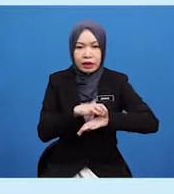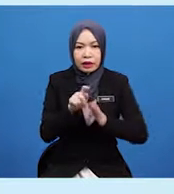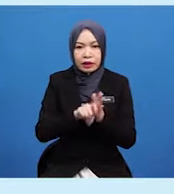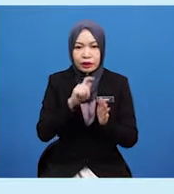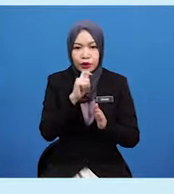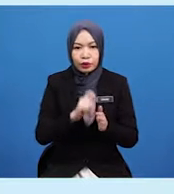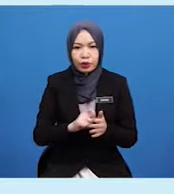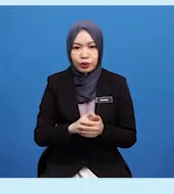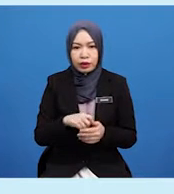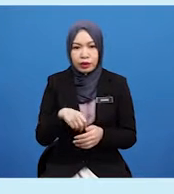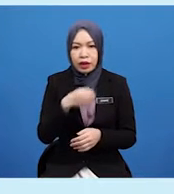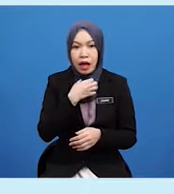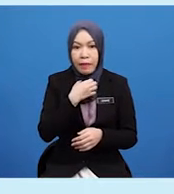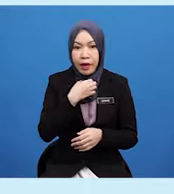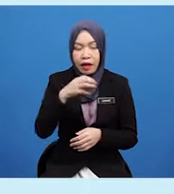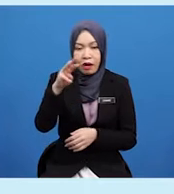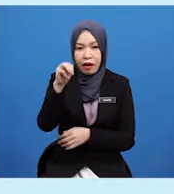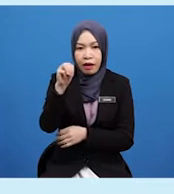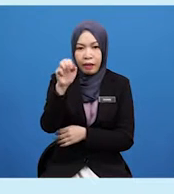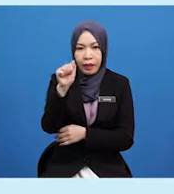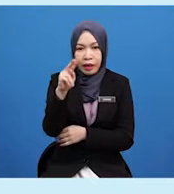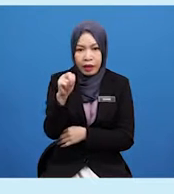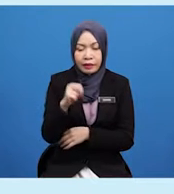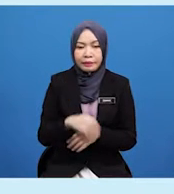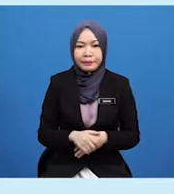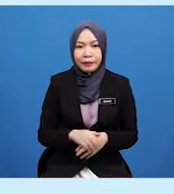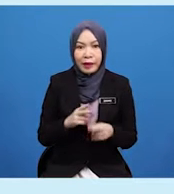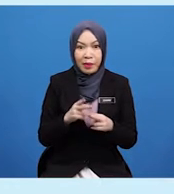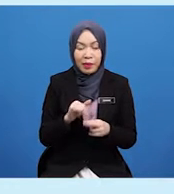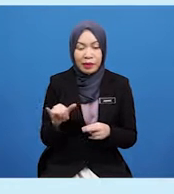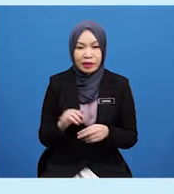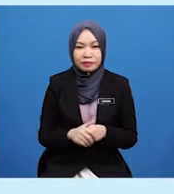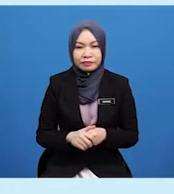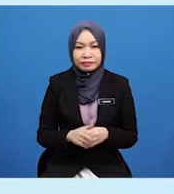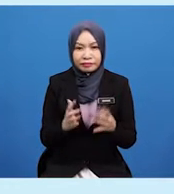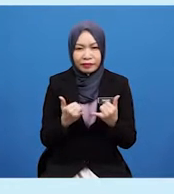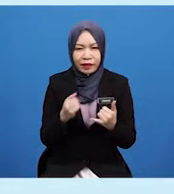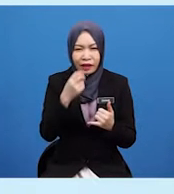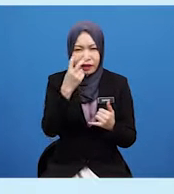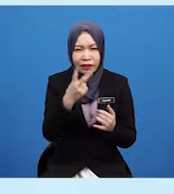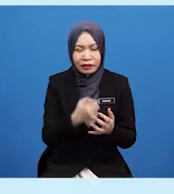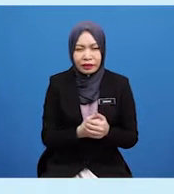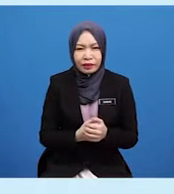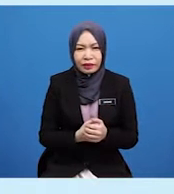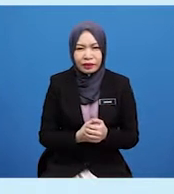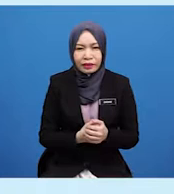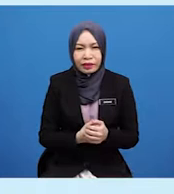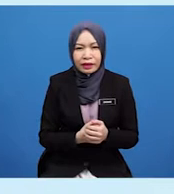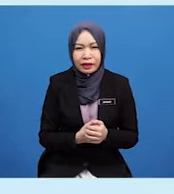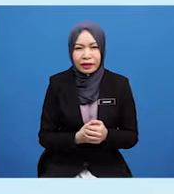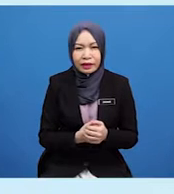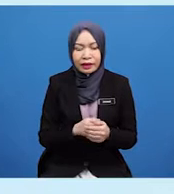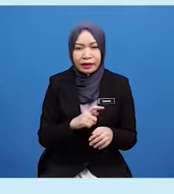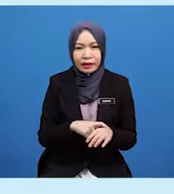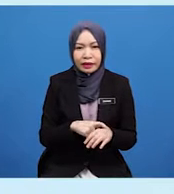seterusnya lokasi dipancang Thailand penempatan ini berusia diantara 3600 tahun